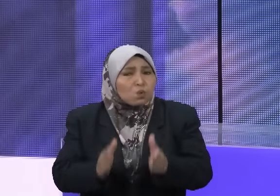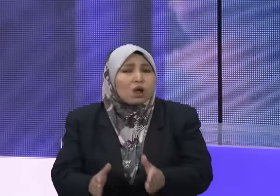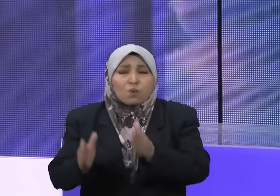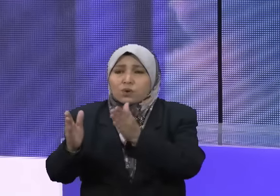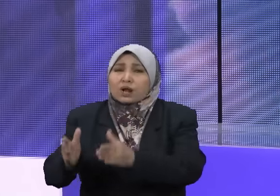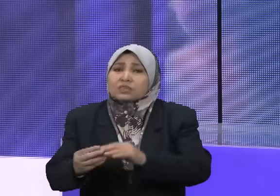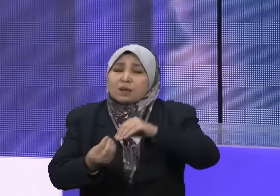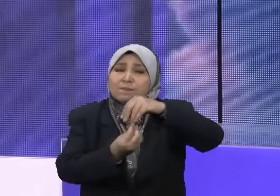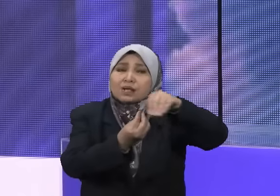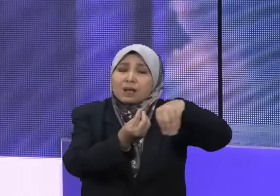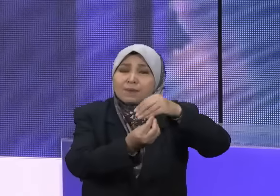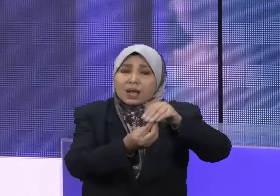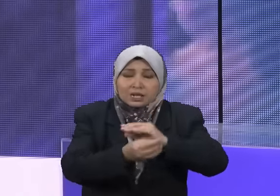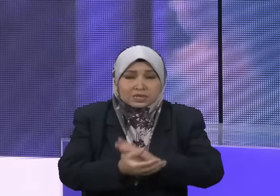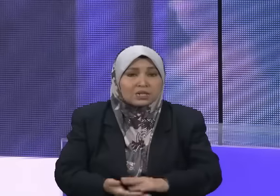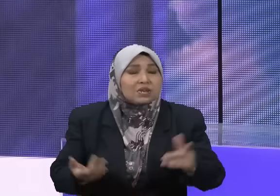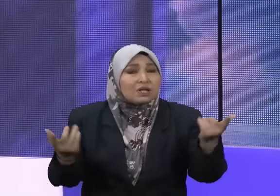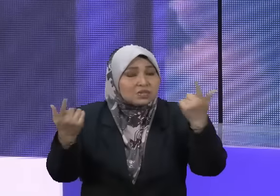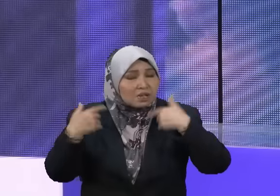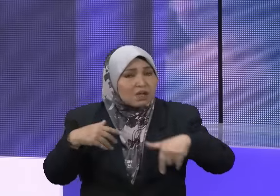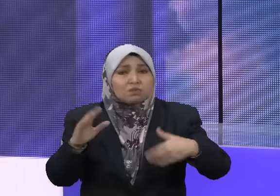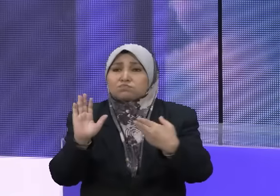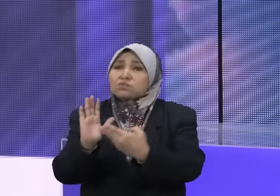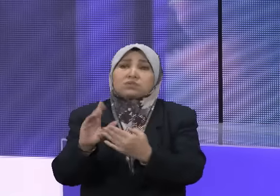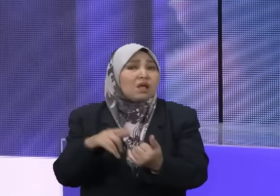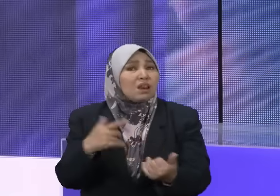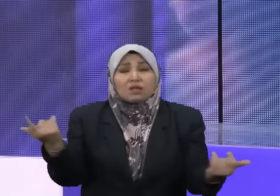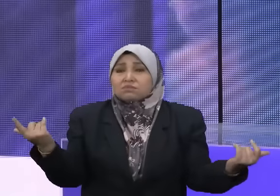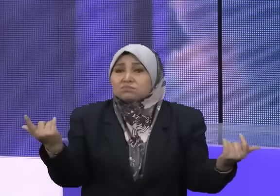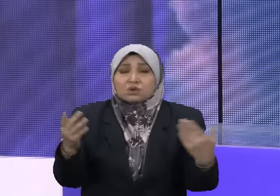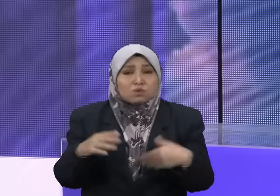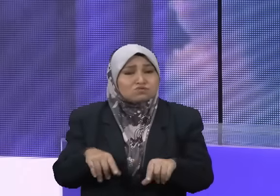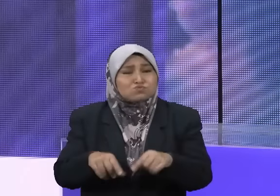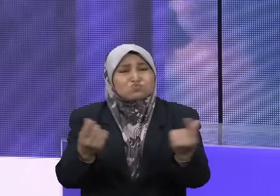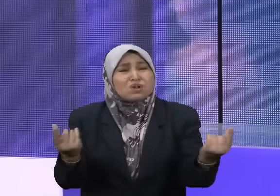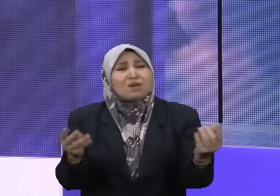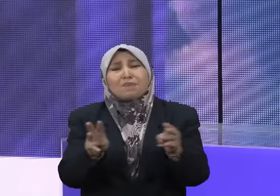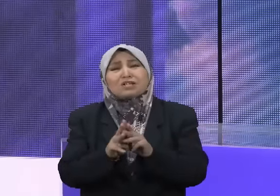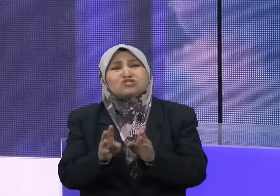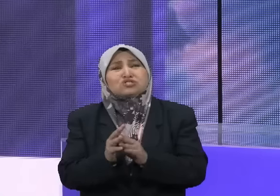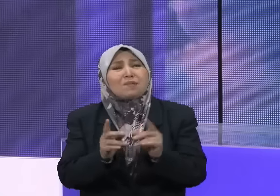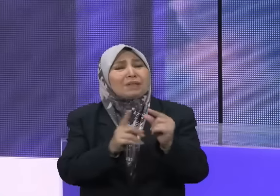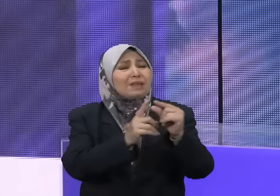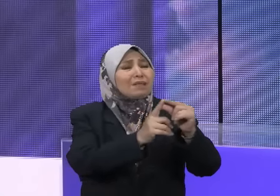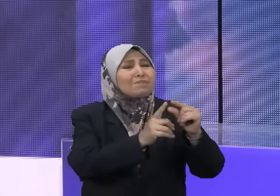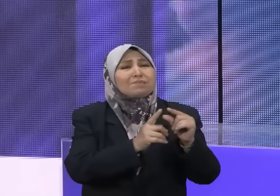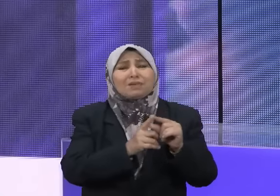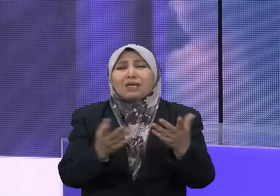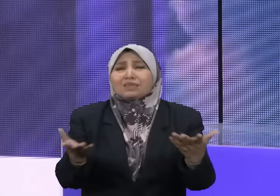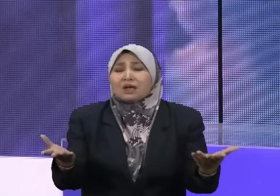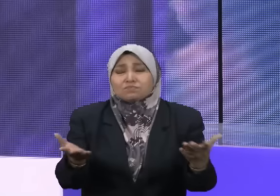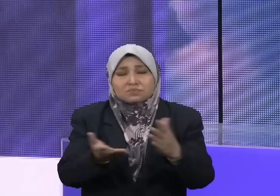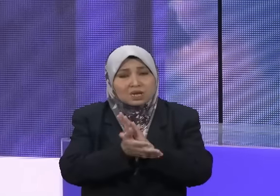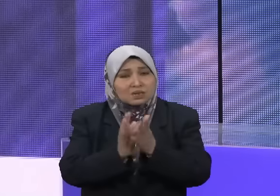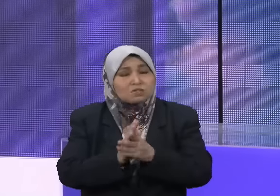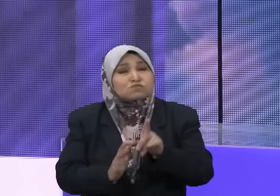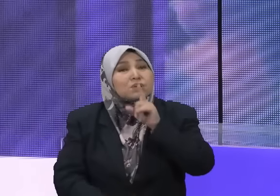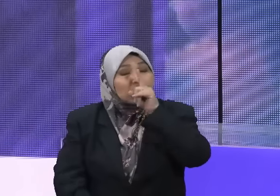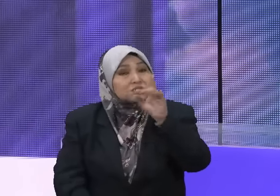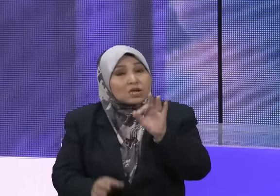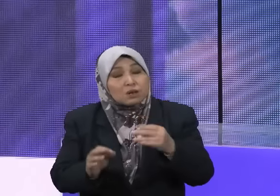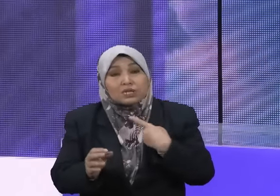itu kepada Nabi ialah datangkan mukjizat lain lah. InsyaAllah. Pasal mukjizat Quran ni macam perkataan-perkataan je kan. Jadi rupanya kalau